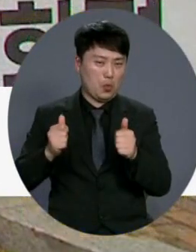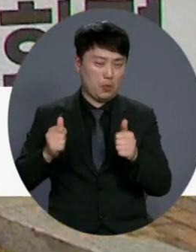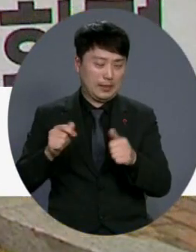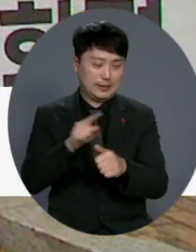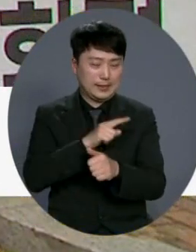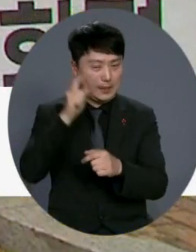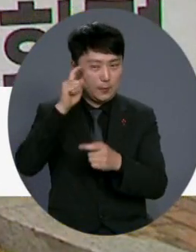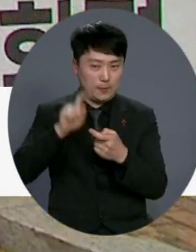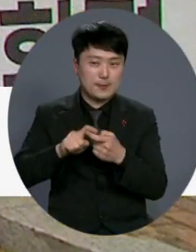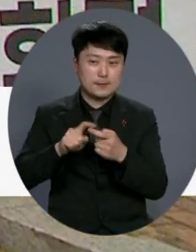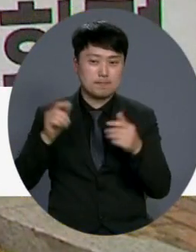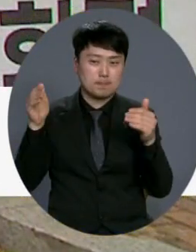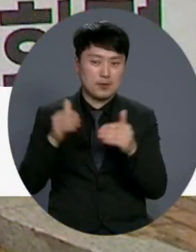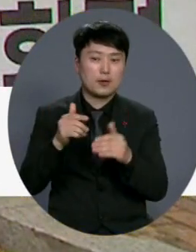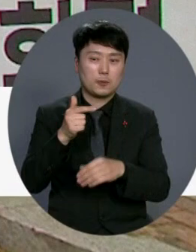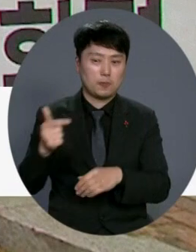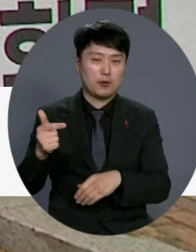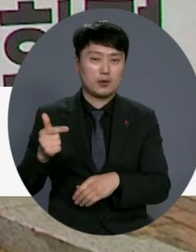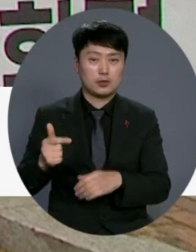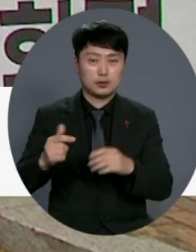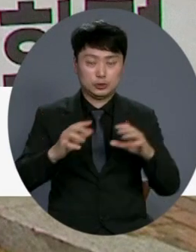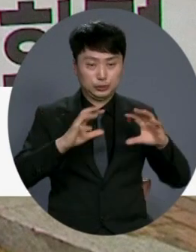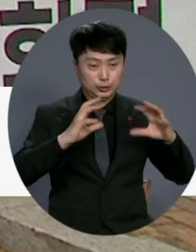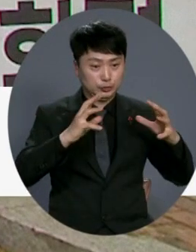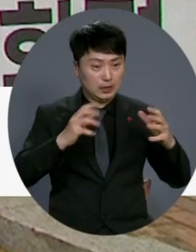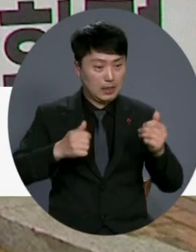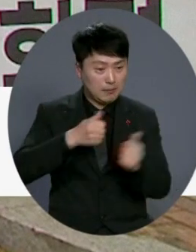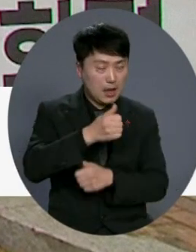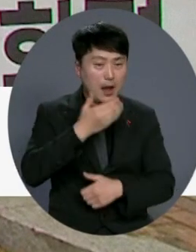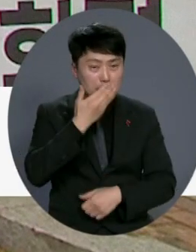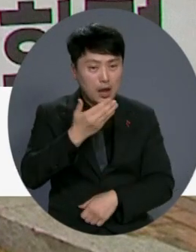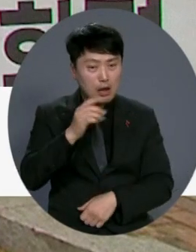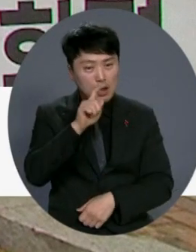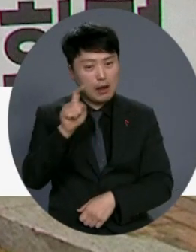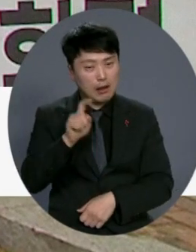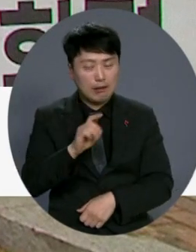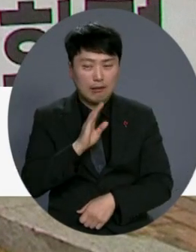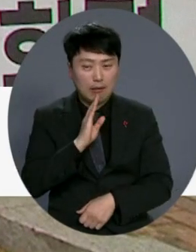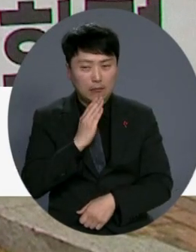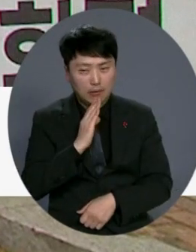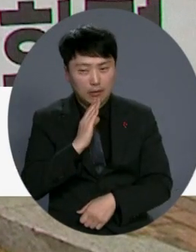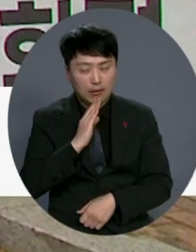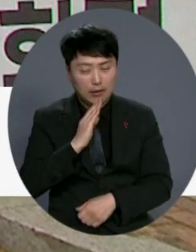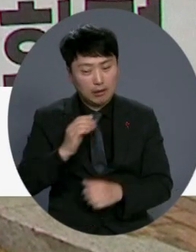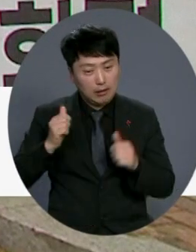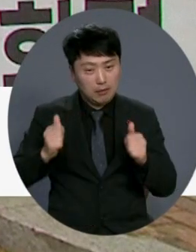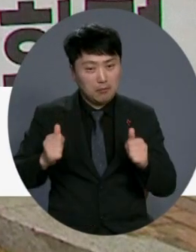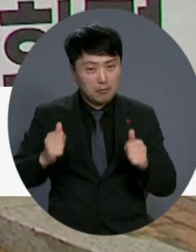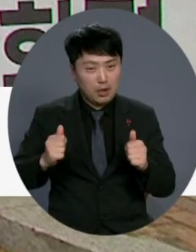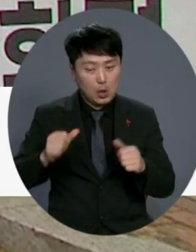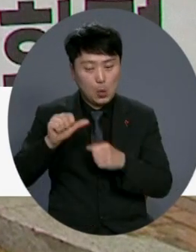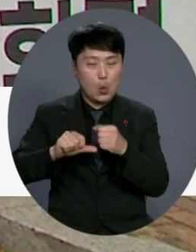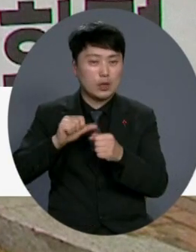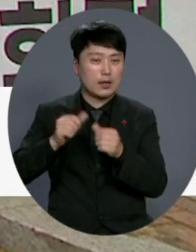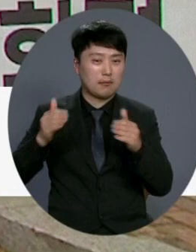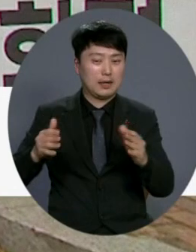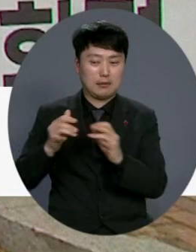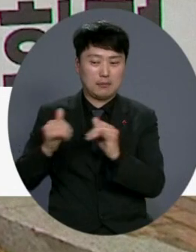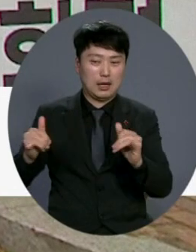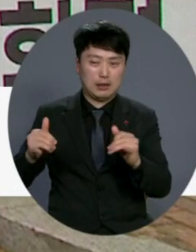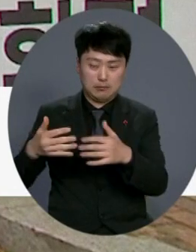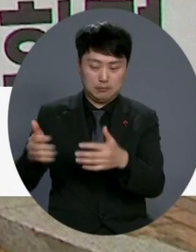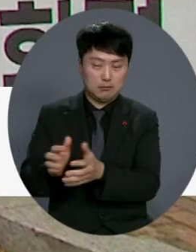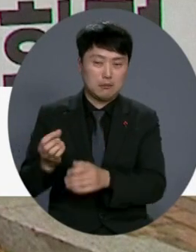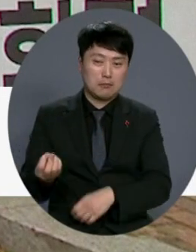중 하나였는데요. 국가를 상대로 과연 이길 수 있을까 반신반의하던 소송에서 5년 만에 시민들이